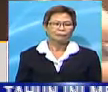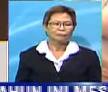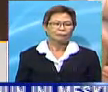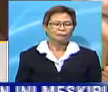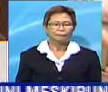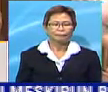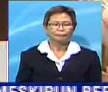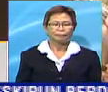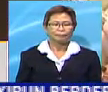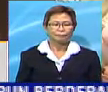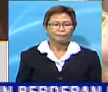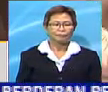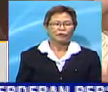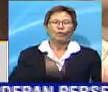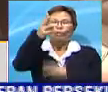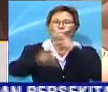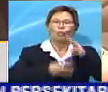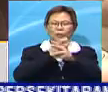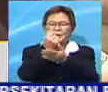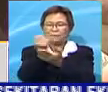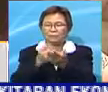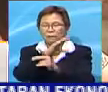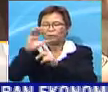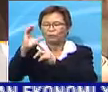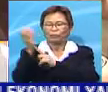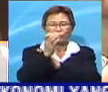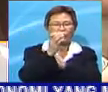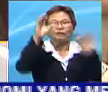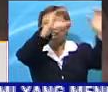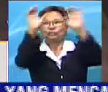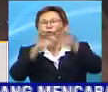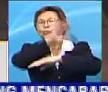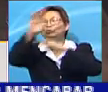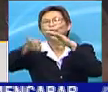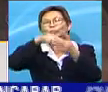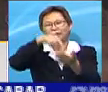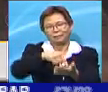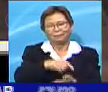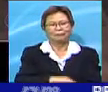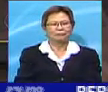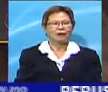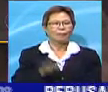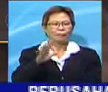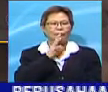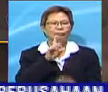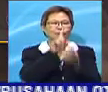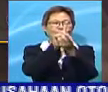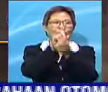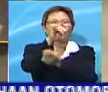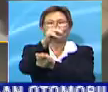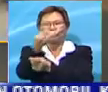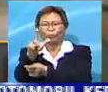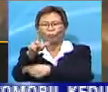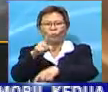dunia seni dan kebudayaan itu dicorakkan oleh semua ini. Beliau ditemui di Ibu